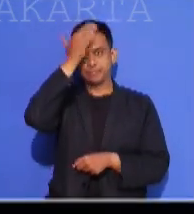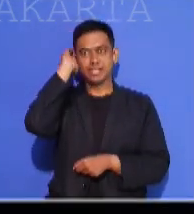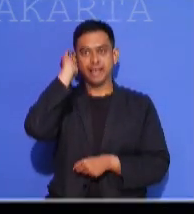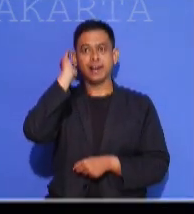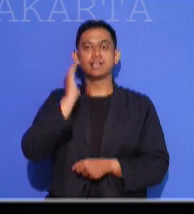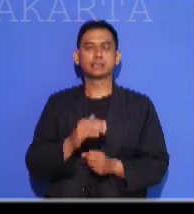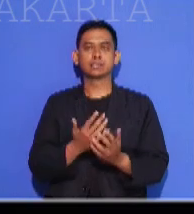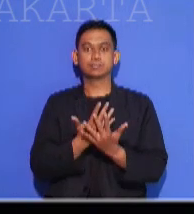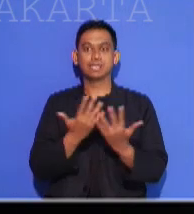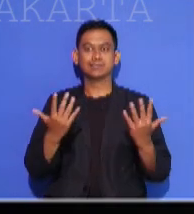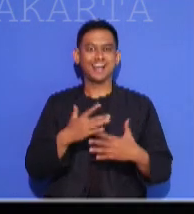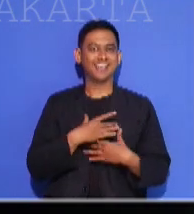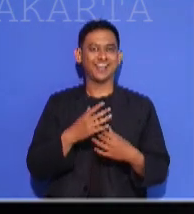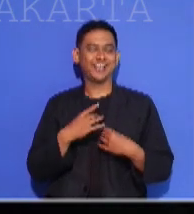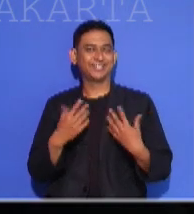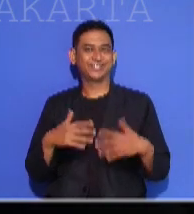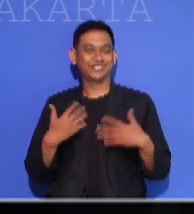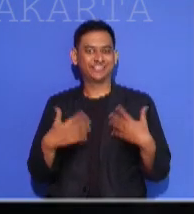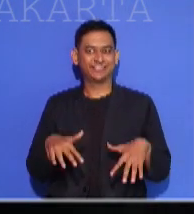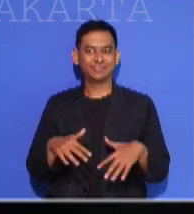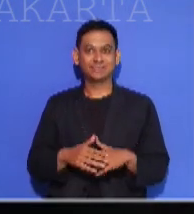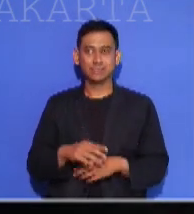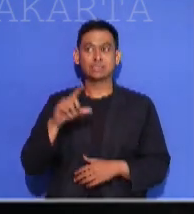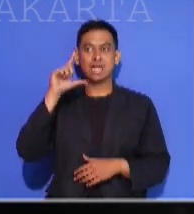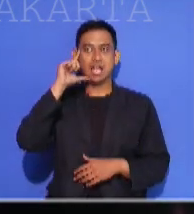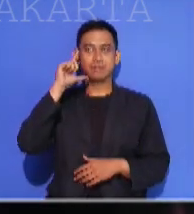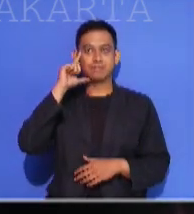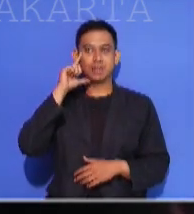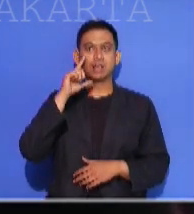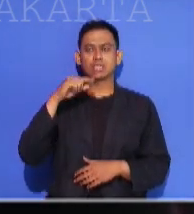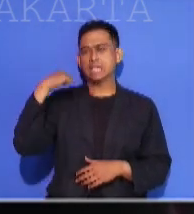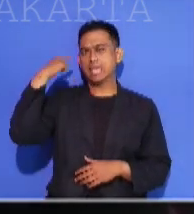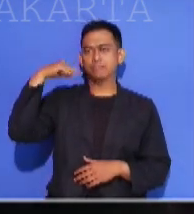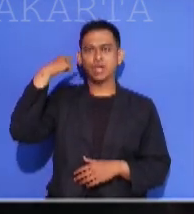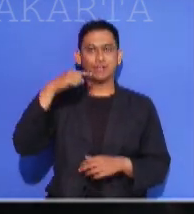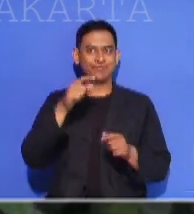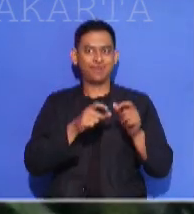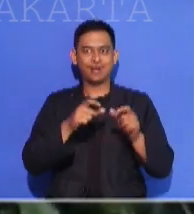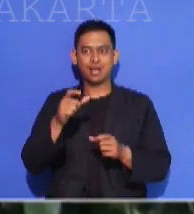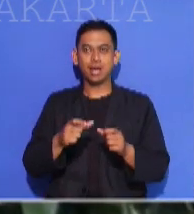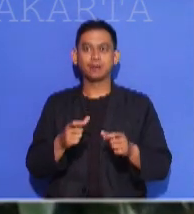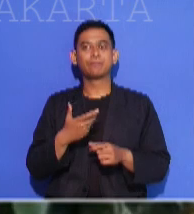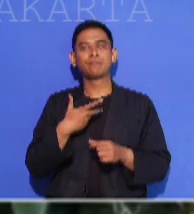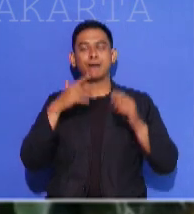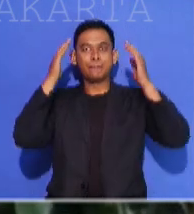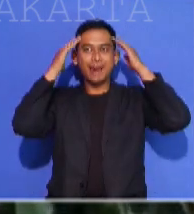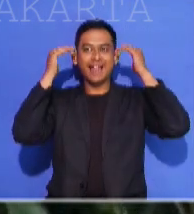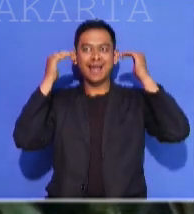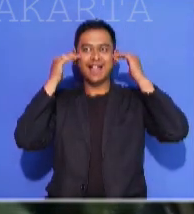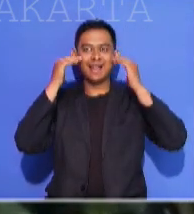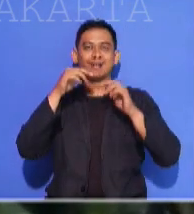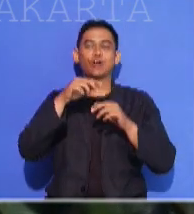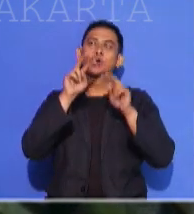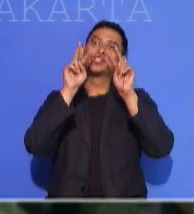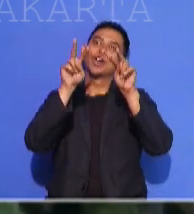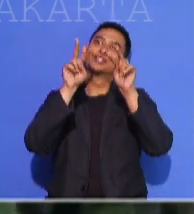antusias kalangan warga di Sleman warga para Ibu Tani beramai-ramai melihat prosesi pelantikan ini melalui televisi yang disediakan di